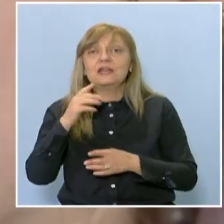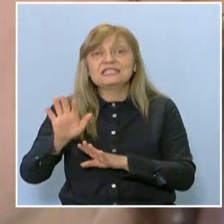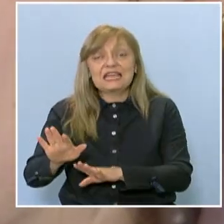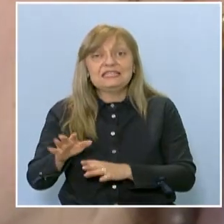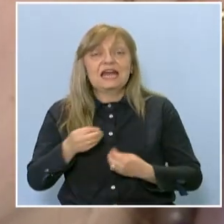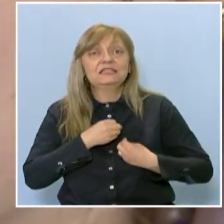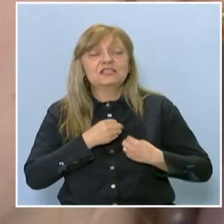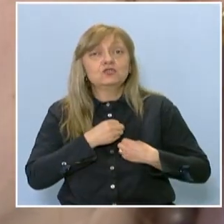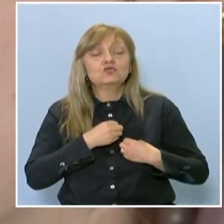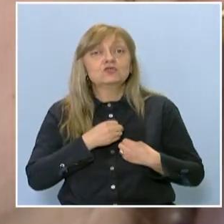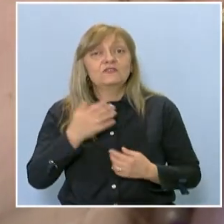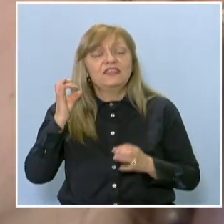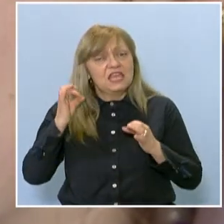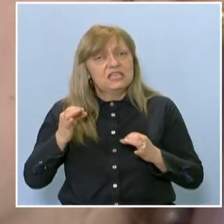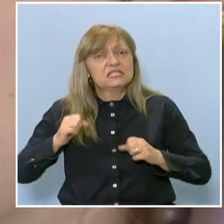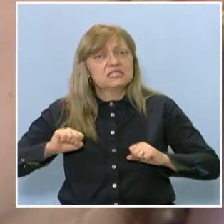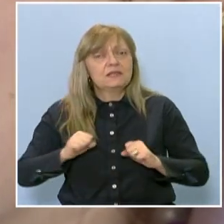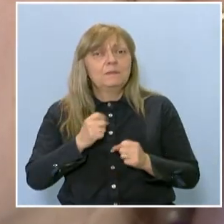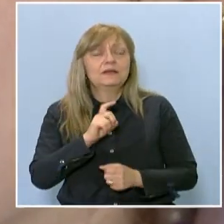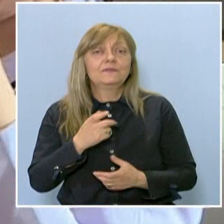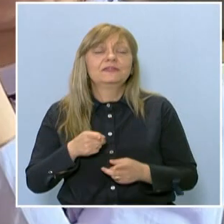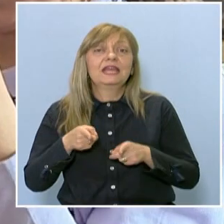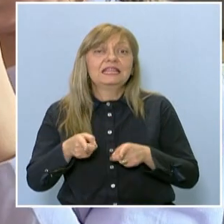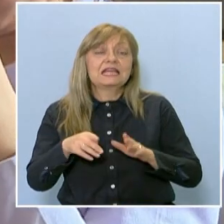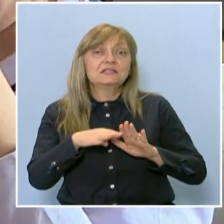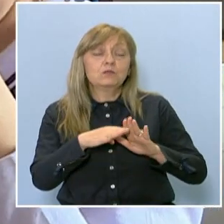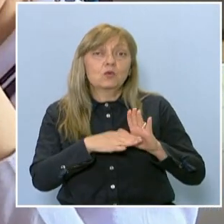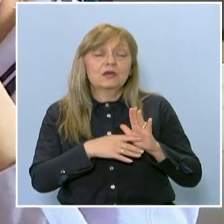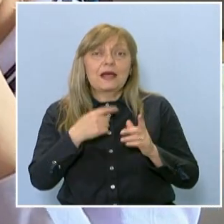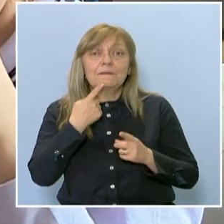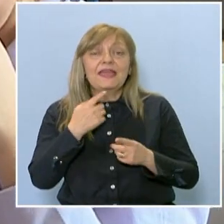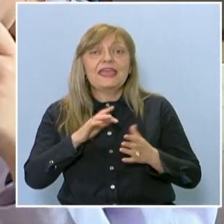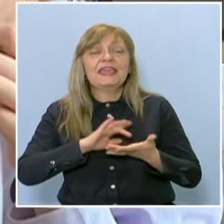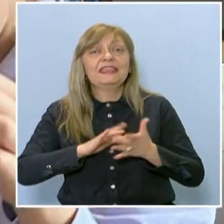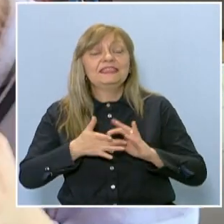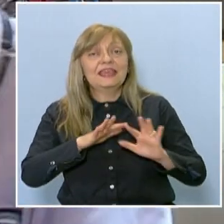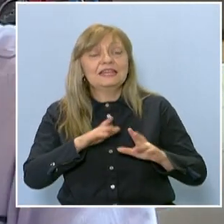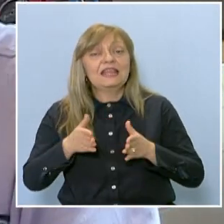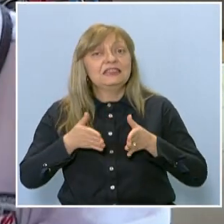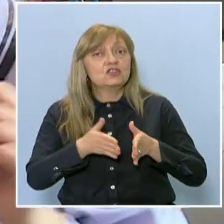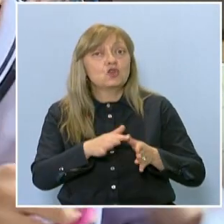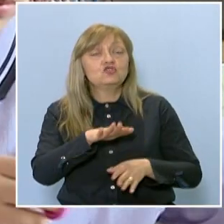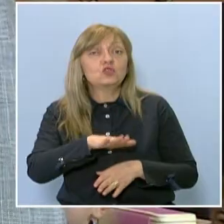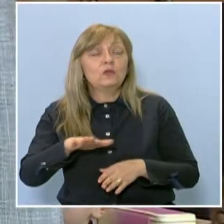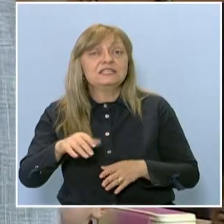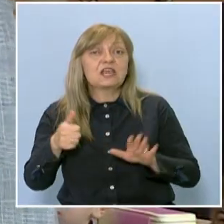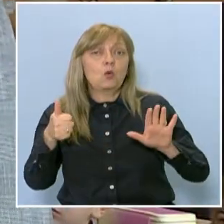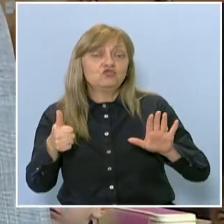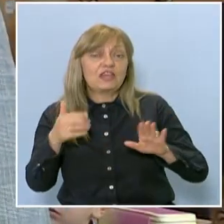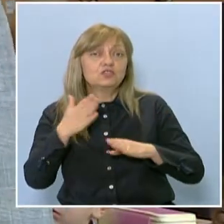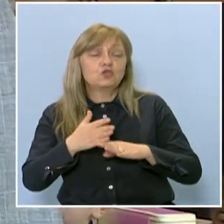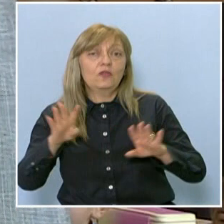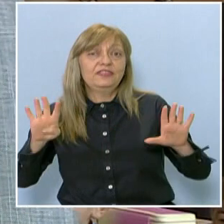чувстват истински бързи герои. Програмата Бързи герой 112 е интерактивна, насочена е към децата от 6 до 9 години.